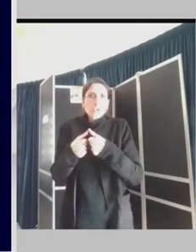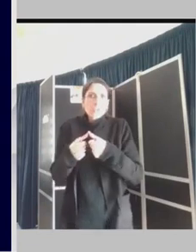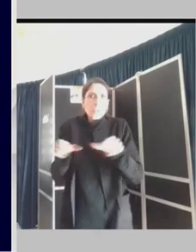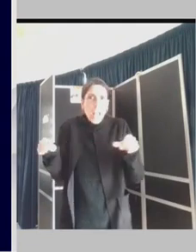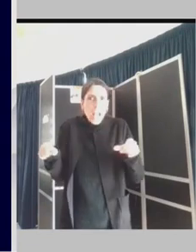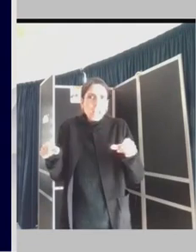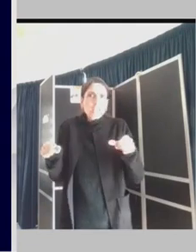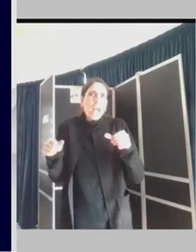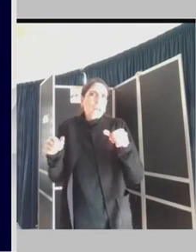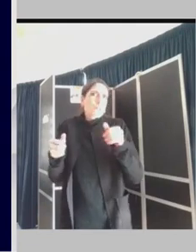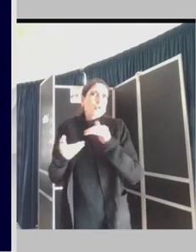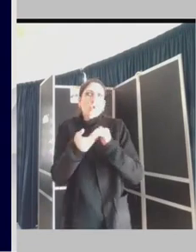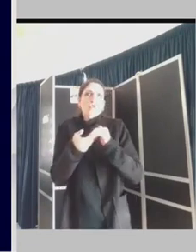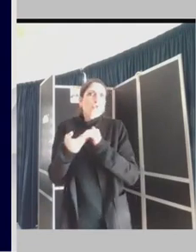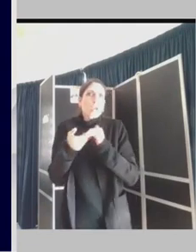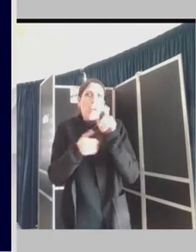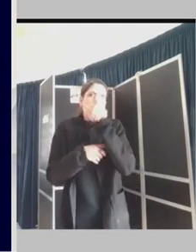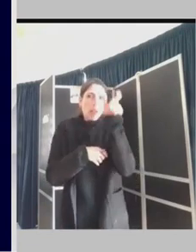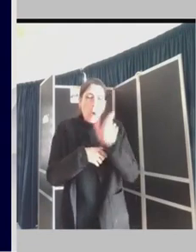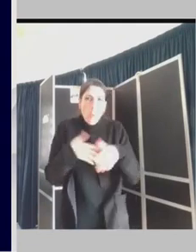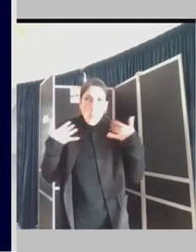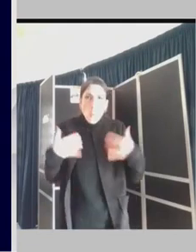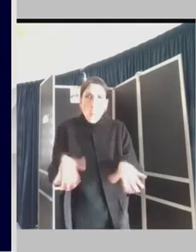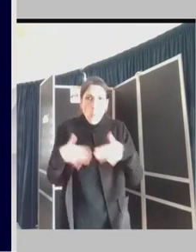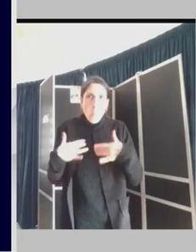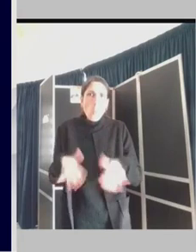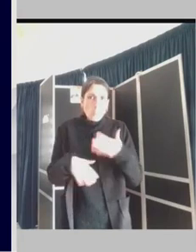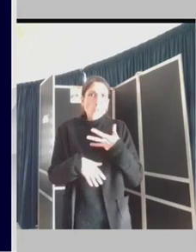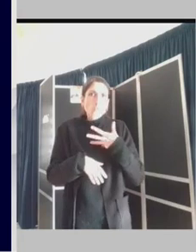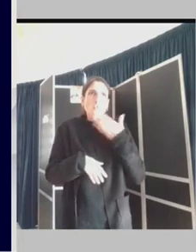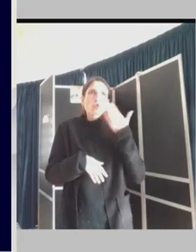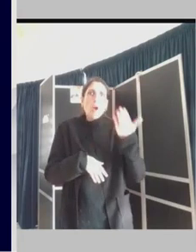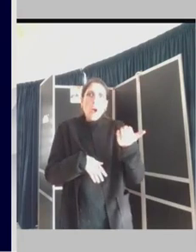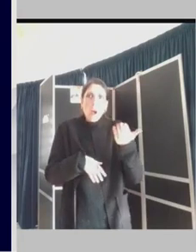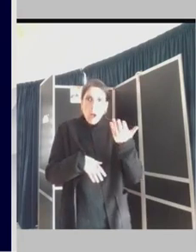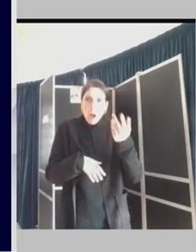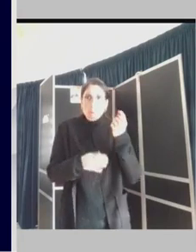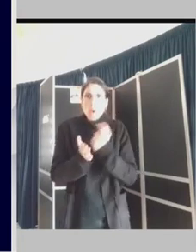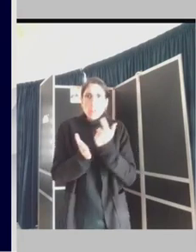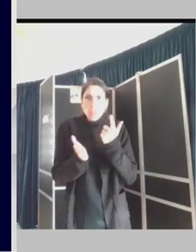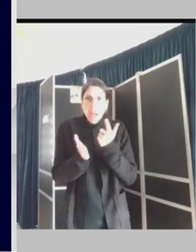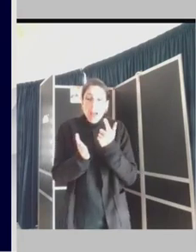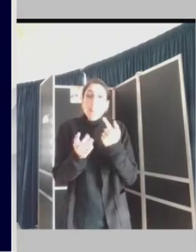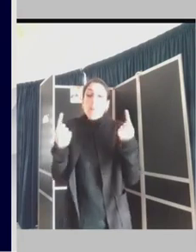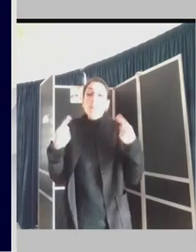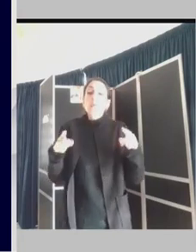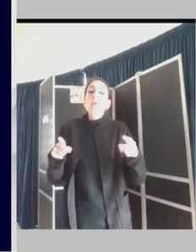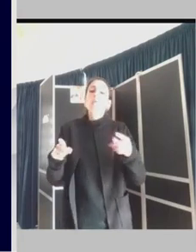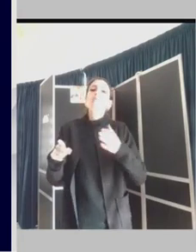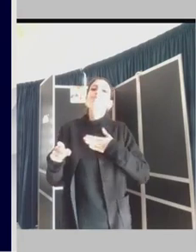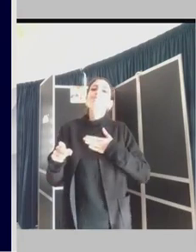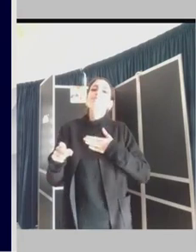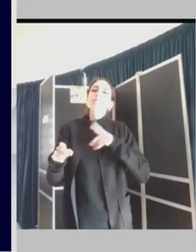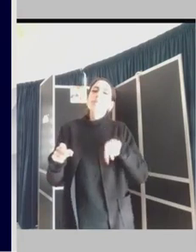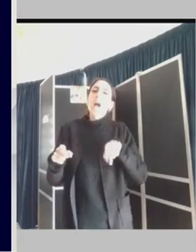importanti, e devo dire che secondo me il ruolo anche del municipio, lo ha citato qualcuno prima, è anche quello di